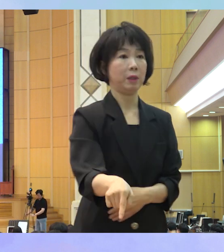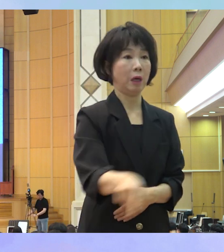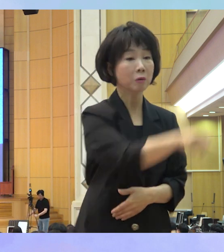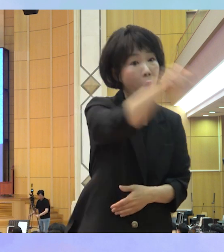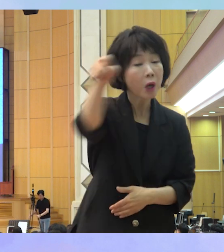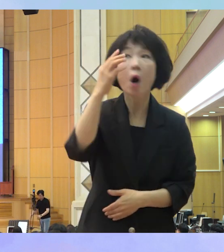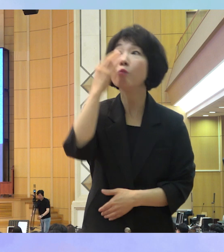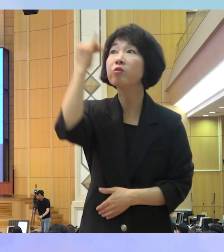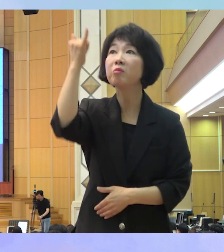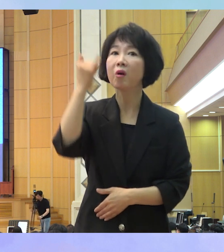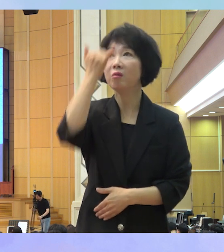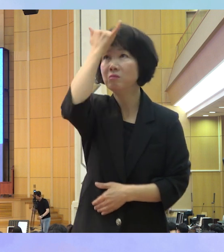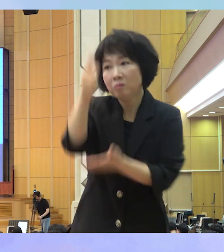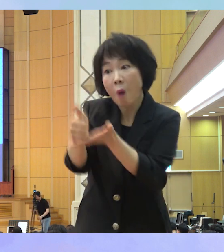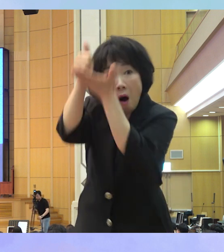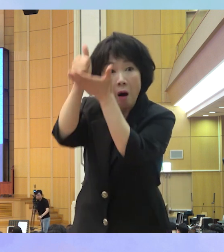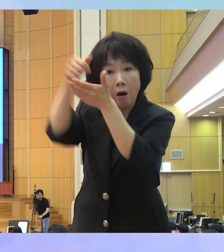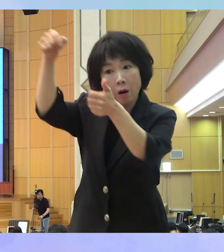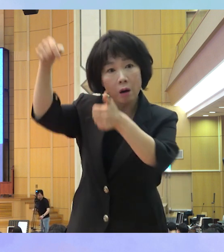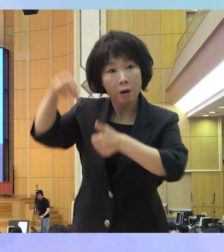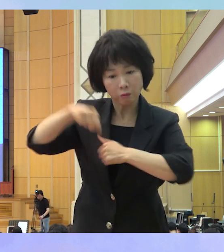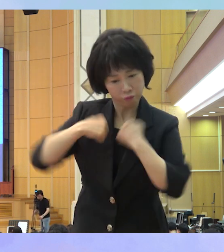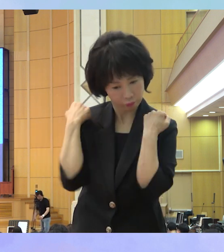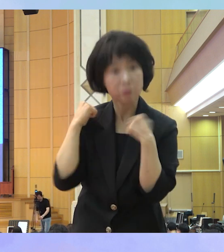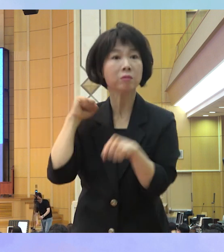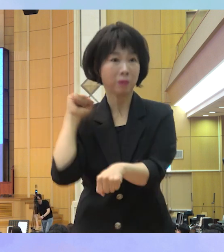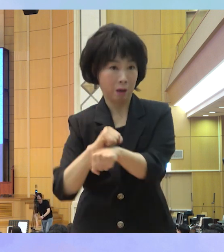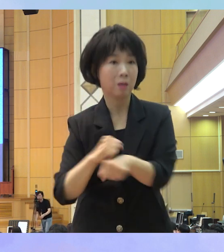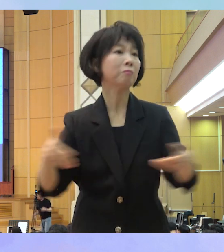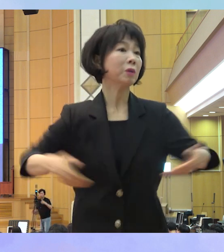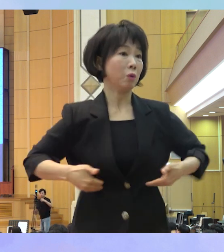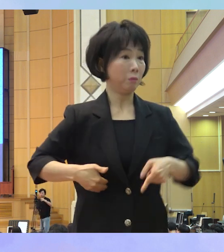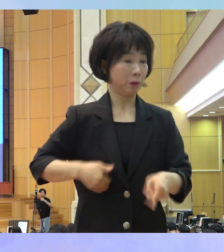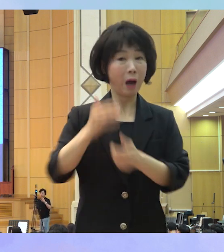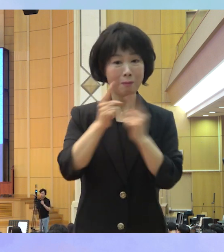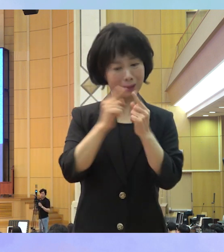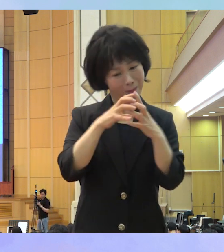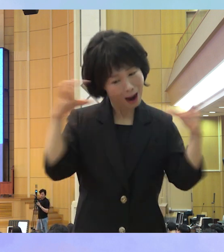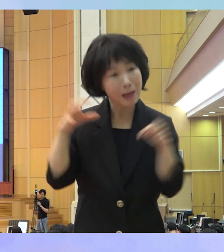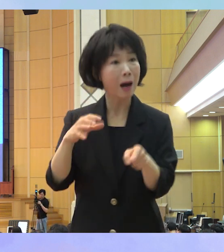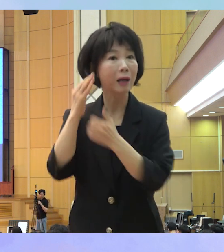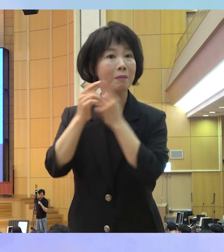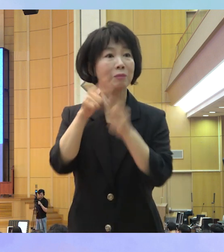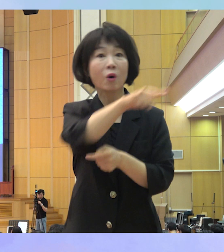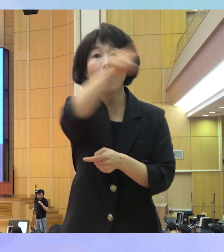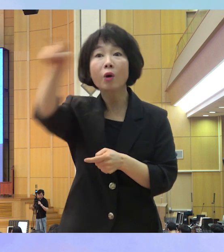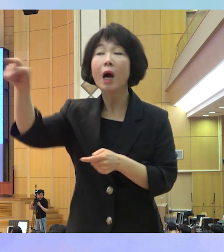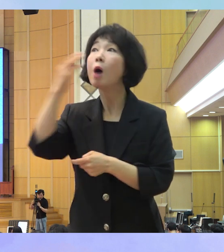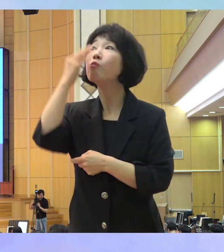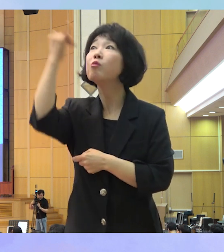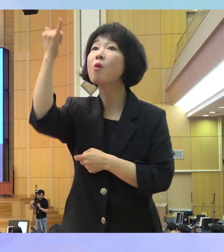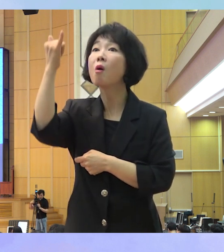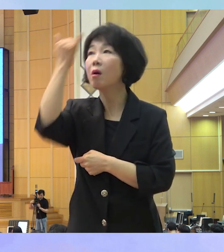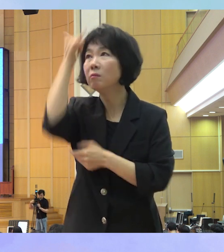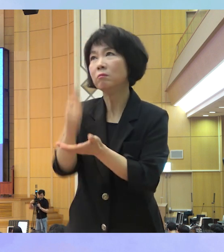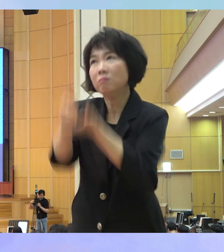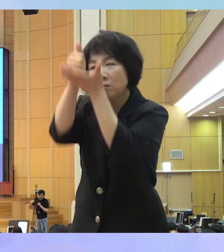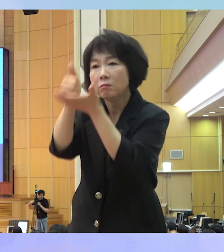부모를 공경하라, 부모한테 순종하라 등등등 이런 성경 구절이 성경에는 차고